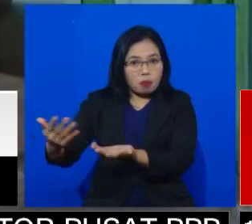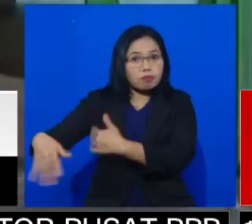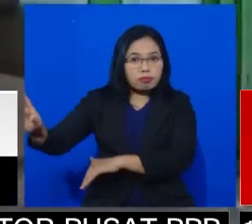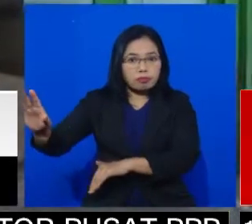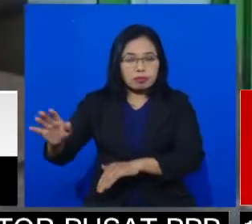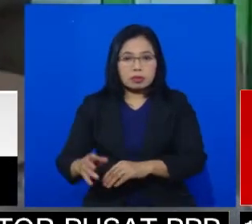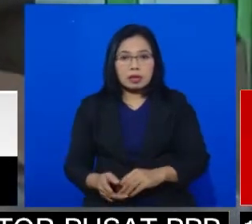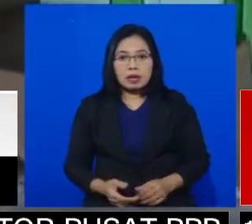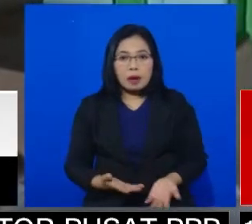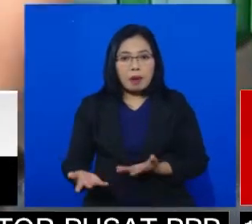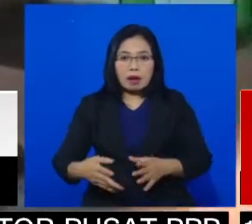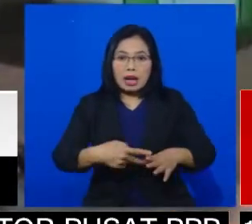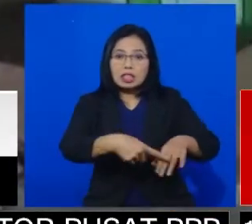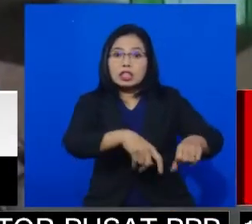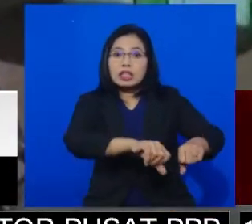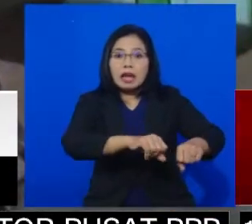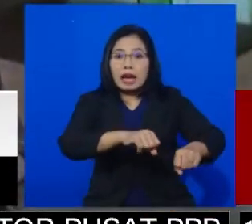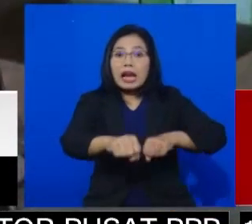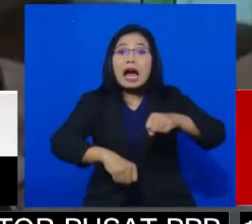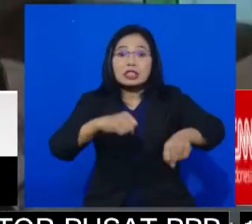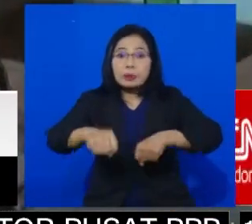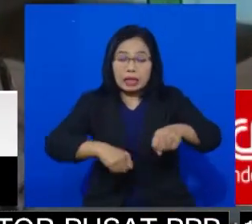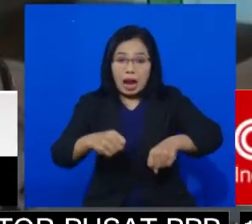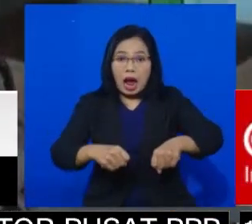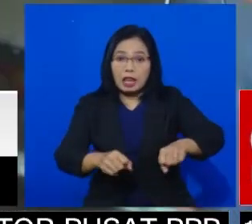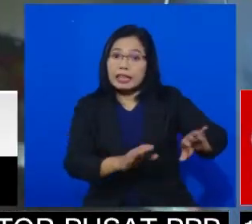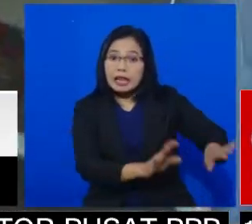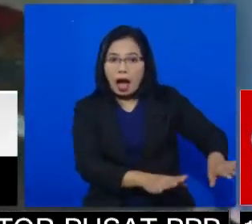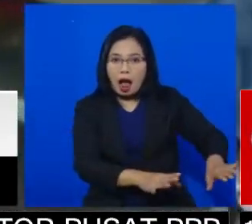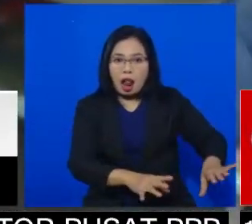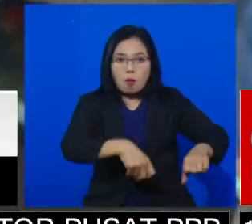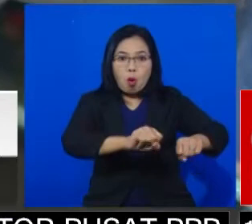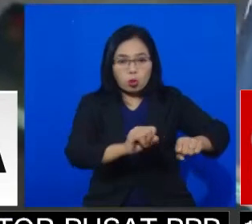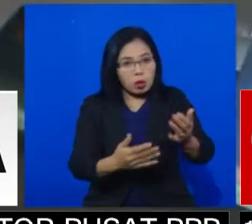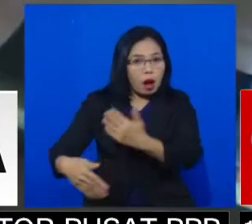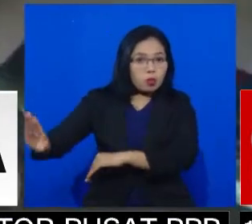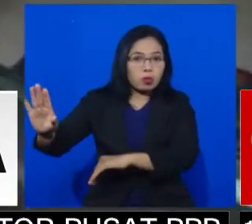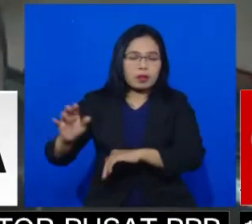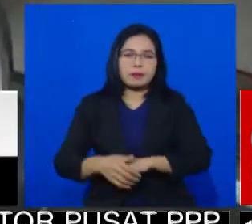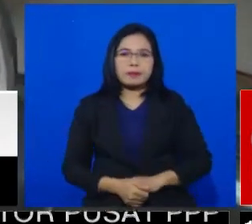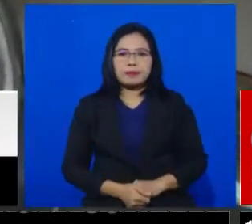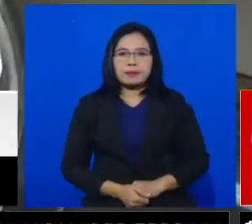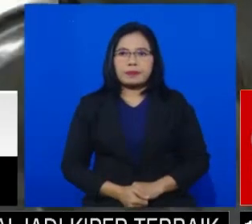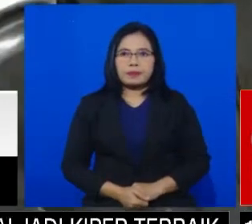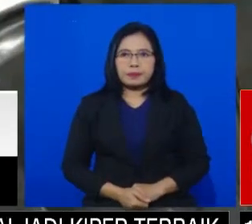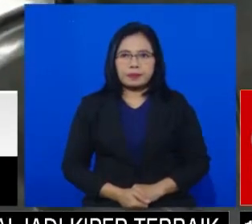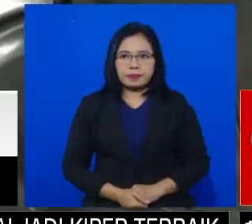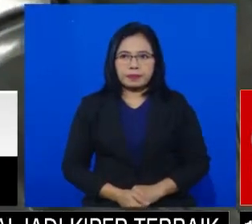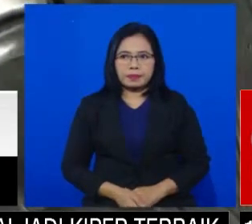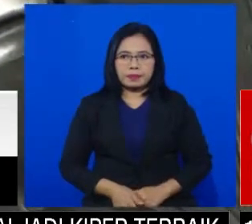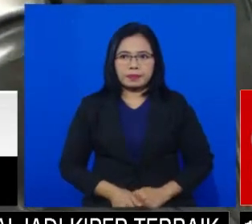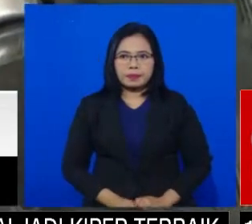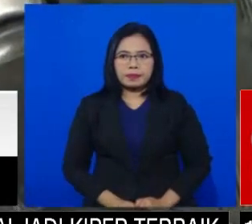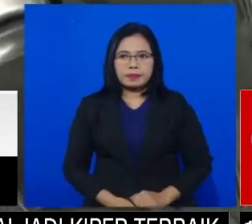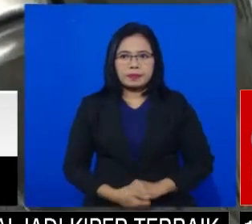sepeda. Sepedanya ditinggalnya, motor saya dibawanya, gitu. Saat dikejar, pelaku tiba-tiba saja berhenti karena ransel